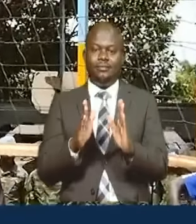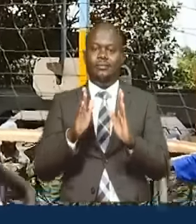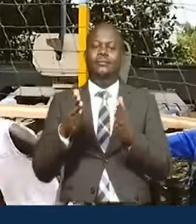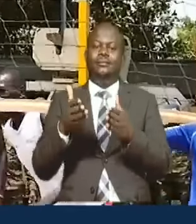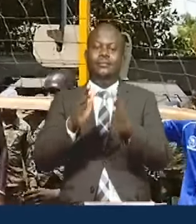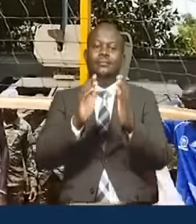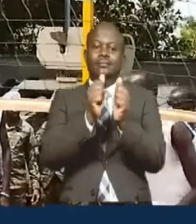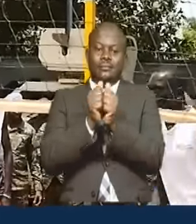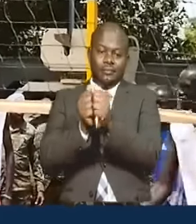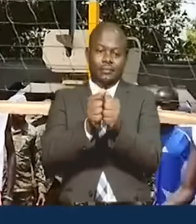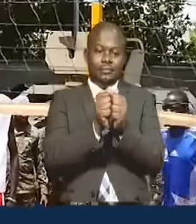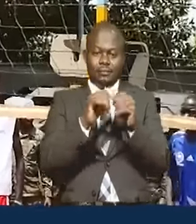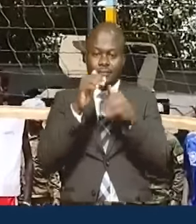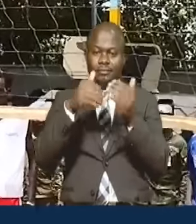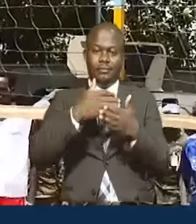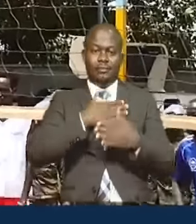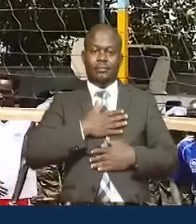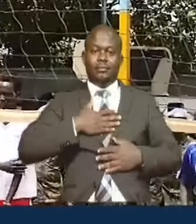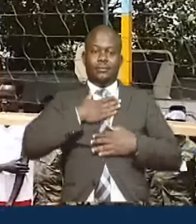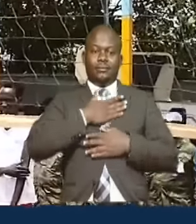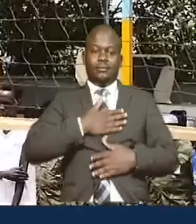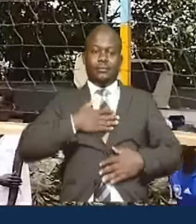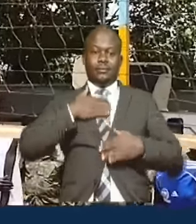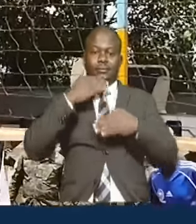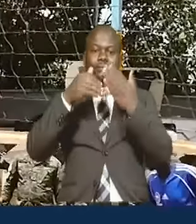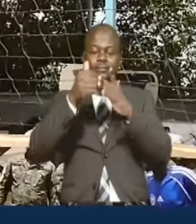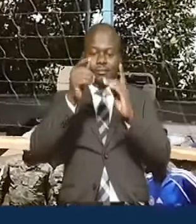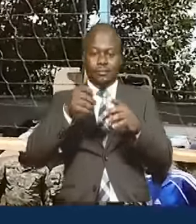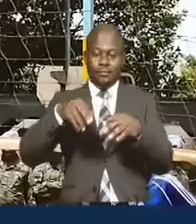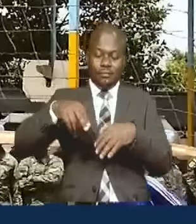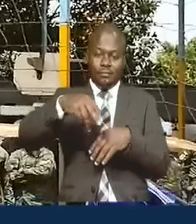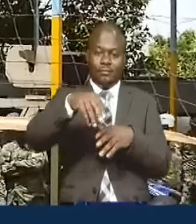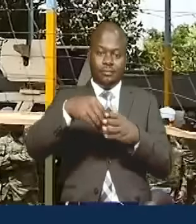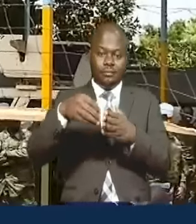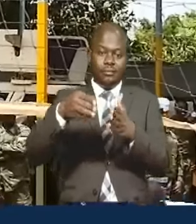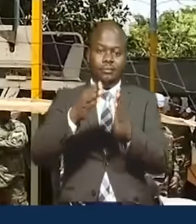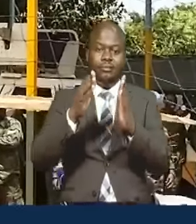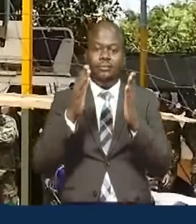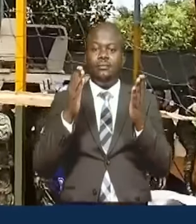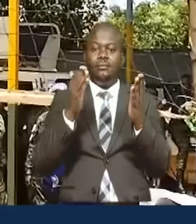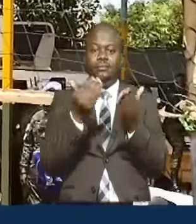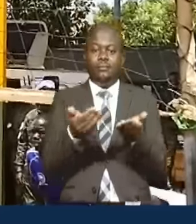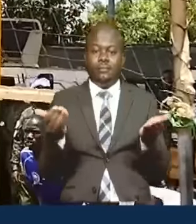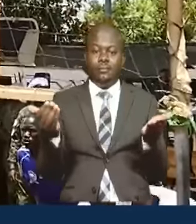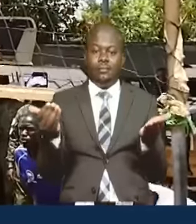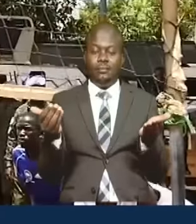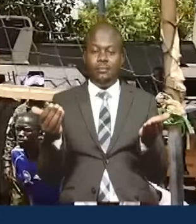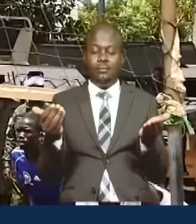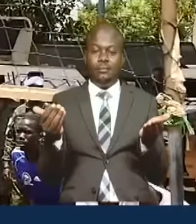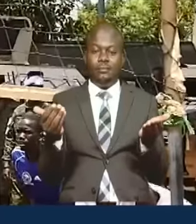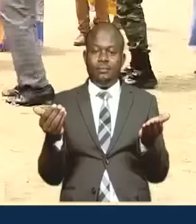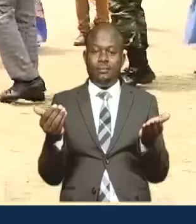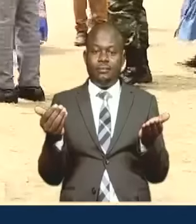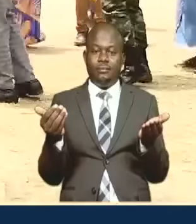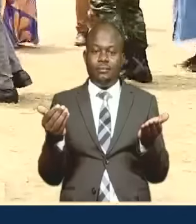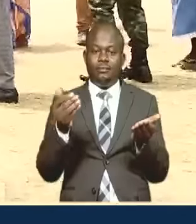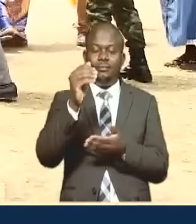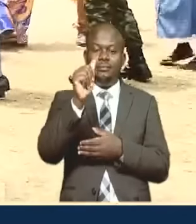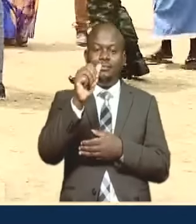baba bari bagakina bakishima kandi twagendaga turi kugera muri iyo nkambi abana duhuye bakagenda bavuga